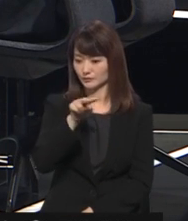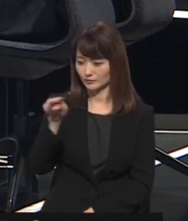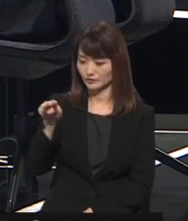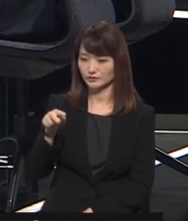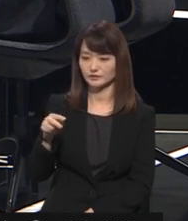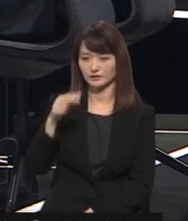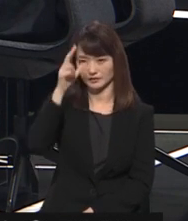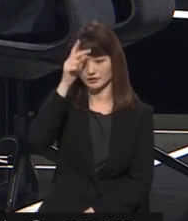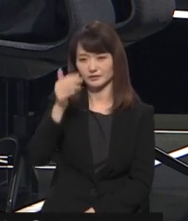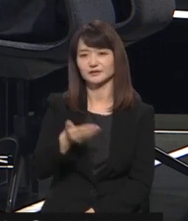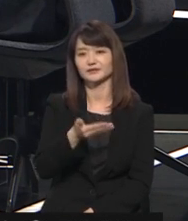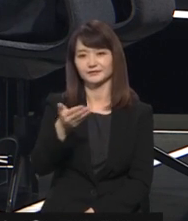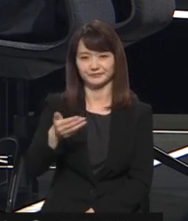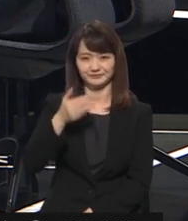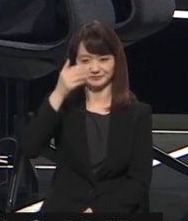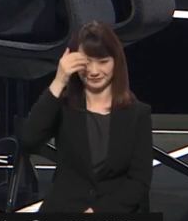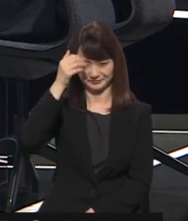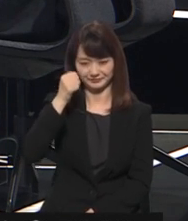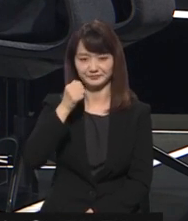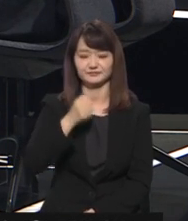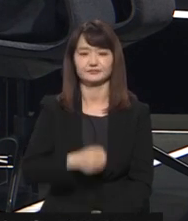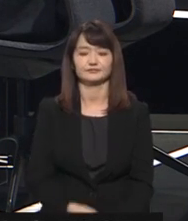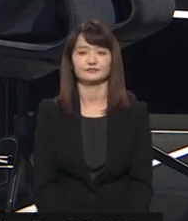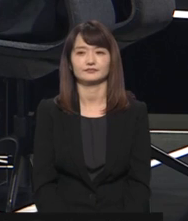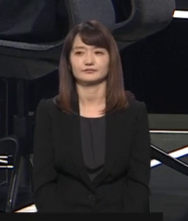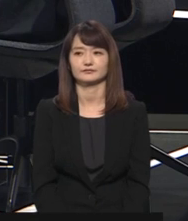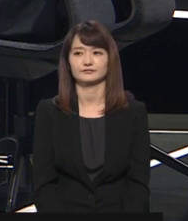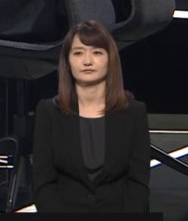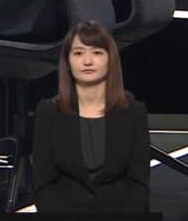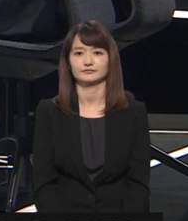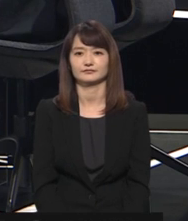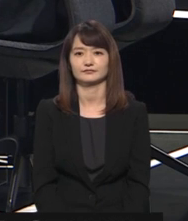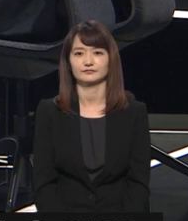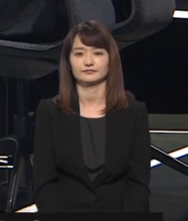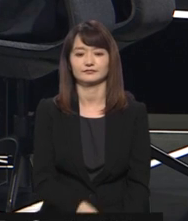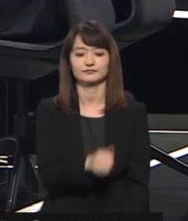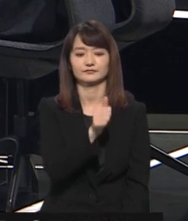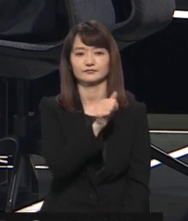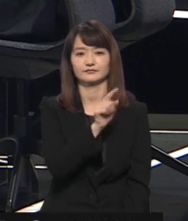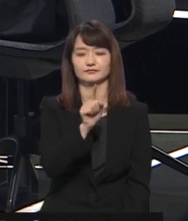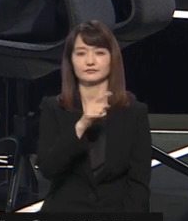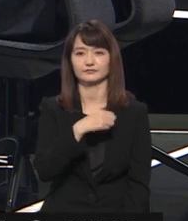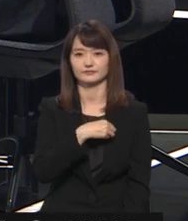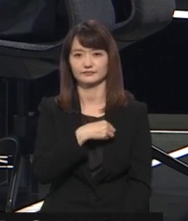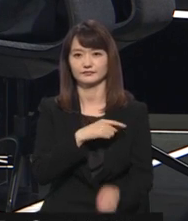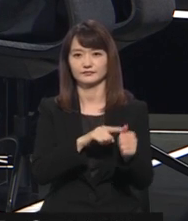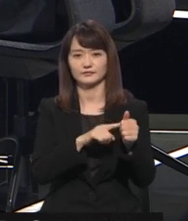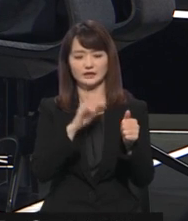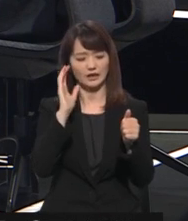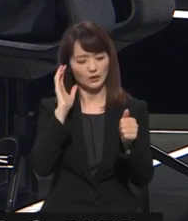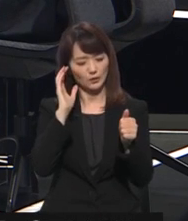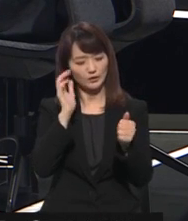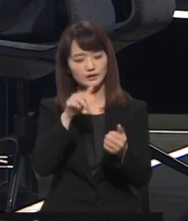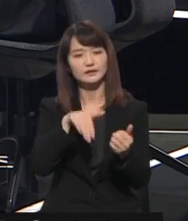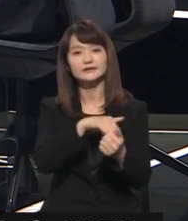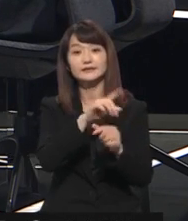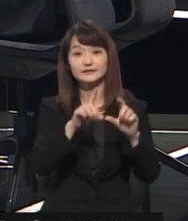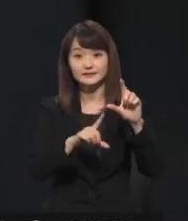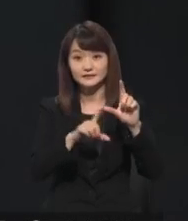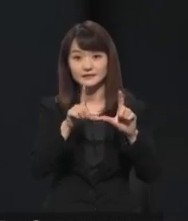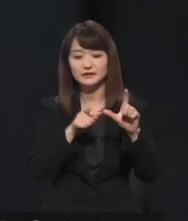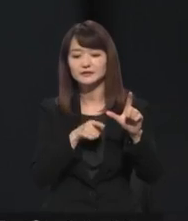참고하시기 바라구요 예 글쎄요 저는 뭐 하태경 의원 이 곤란한 상황을 굉장히 이제